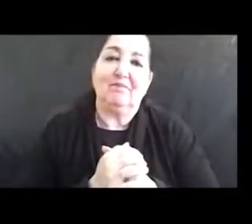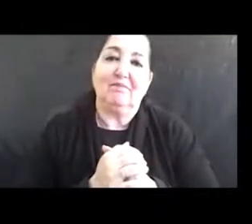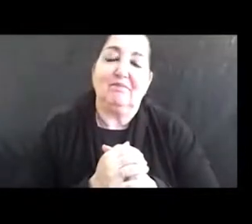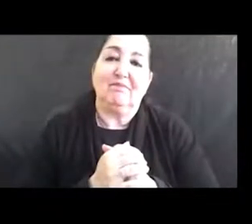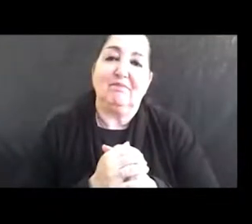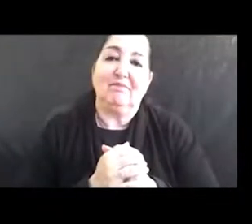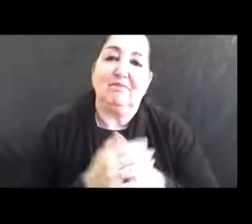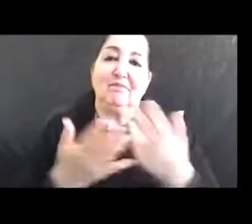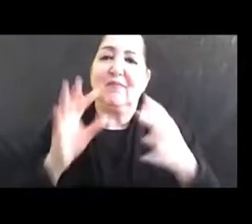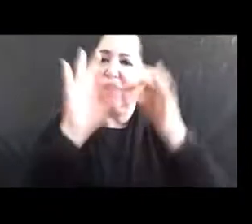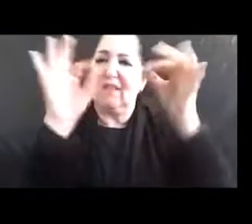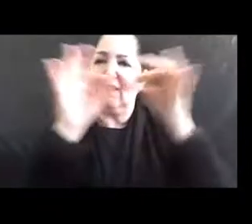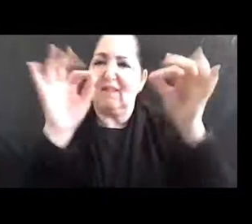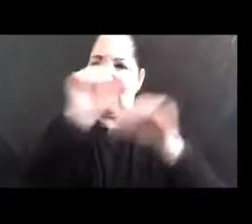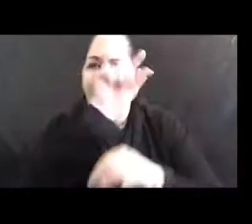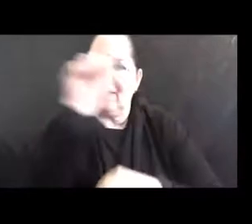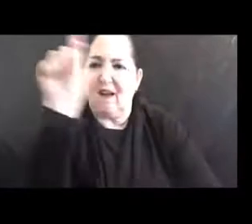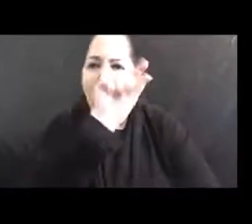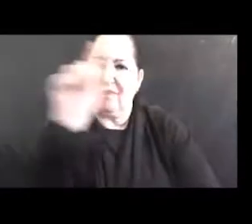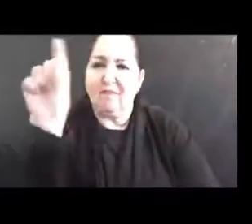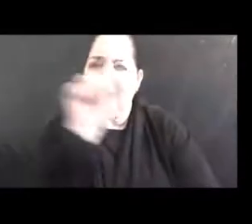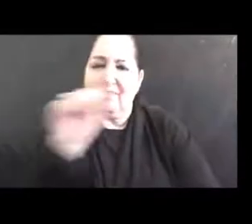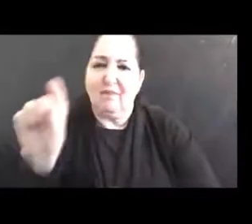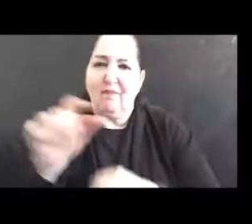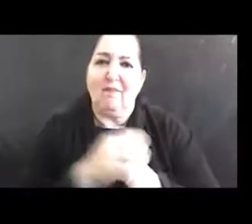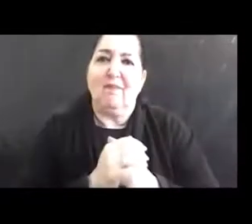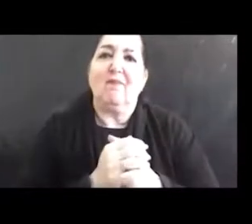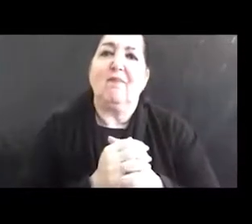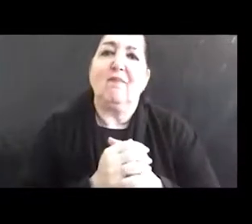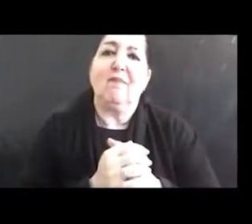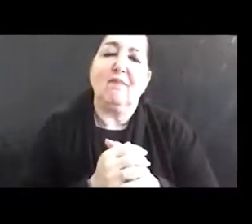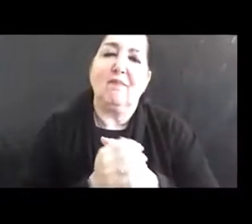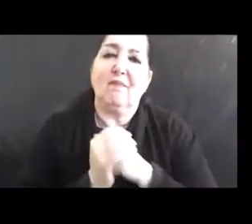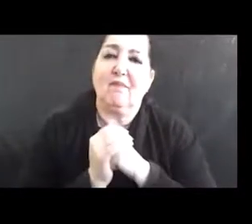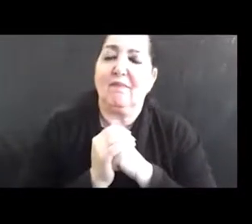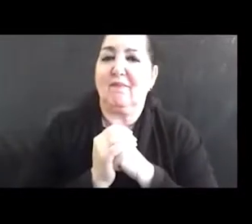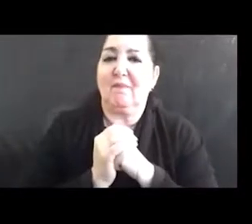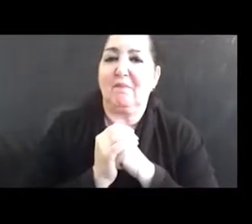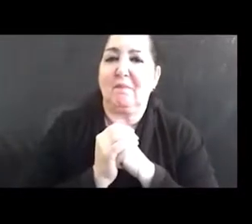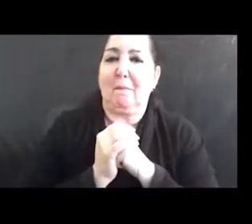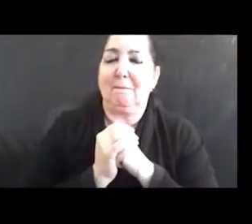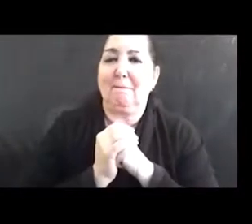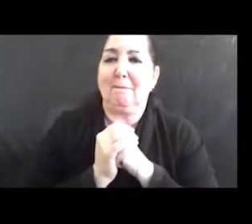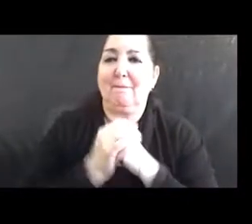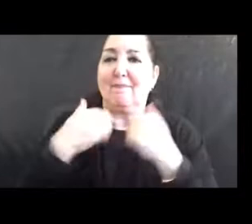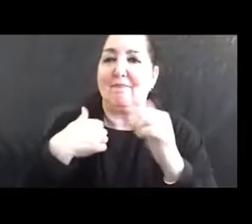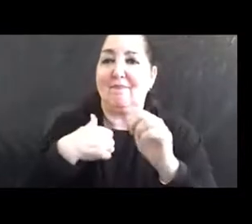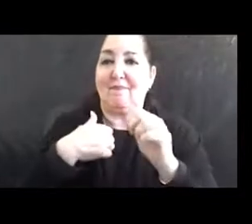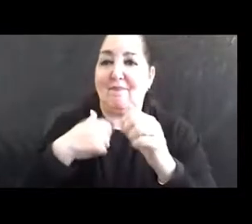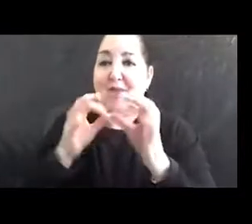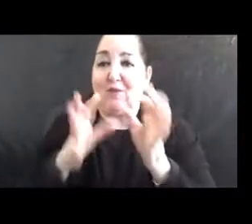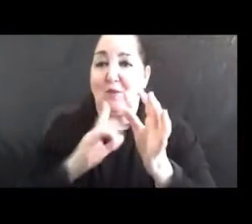atau juga karena pada saat gue kuliah, gue udah mulai kenal dan bekerja untuk Ruang Rupa, untuk Serum, dan kemudian jadi